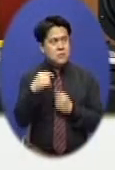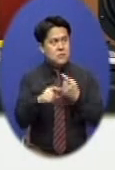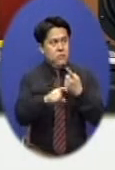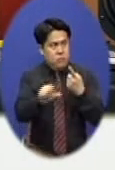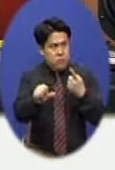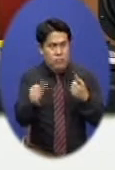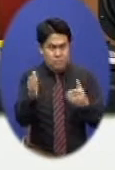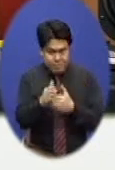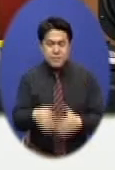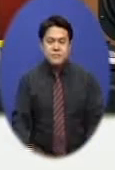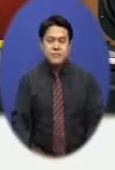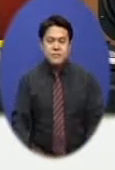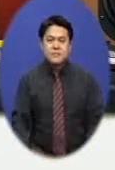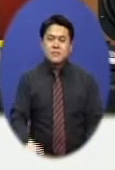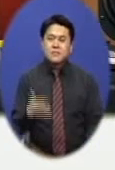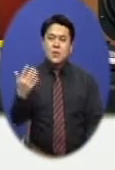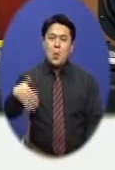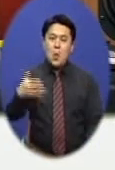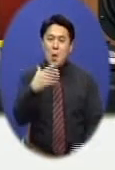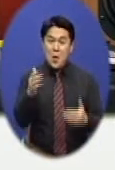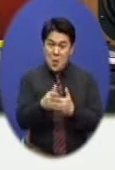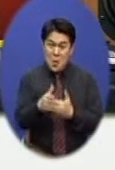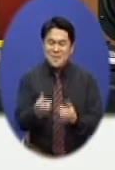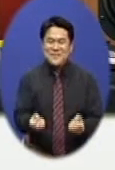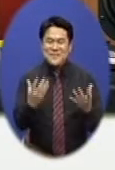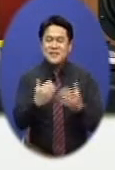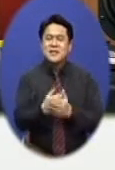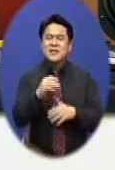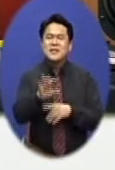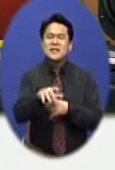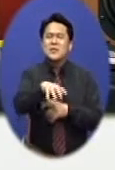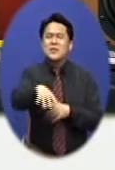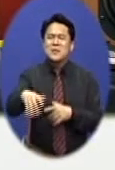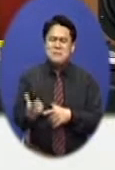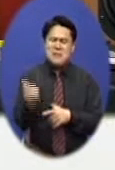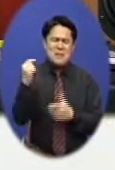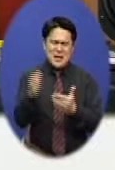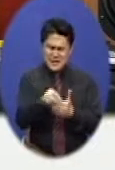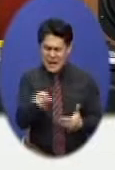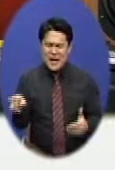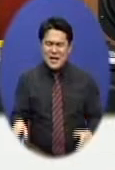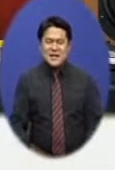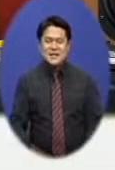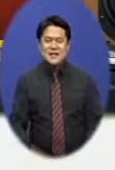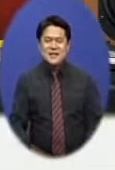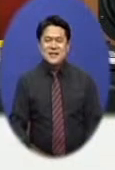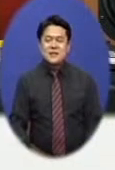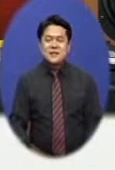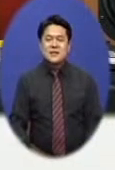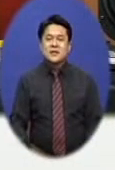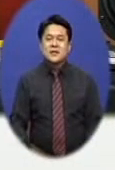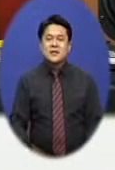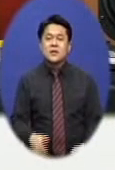했어요. 아이고. 빨리 하셨구나. 축하드립니다. 몇 여기는 폭이나 농촌이니까 그냥 일찌감치들 네. 해요. 아유. 몇